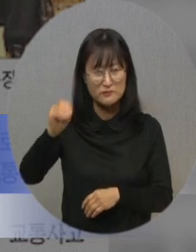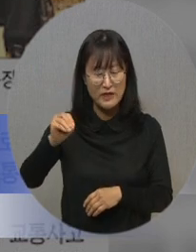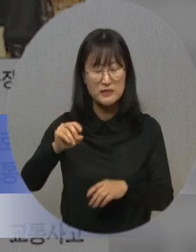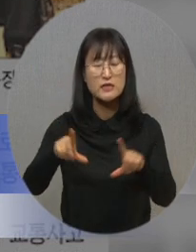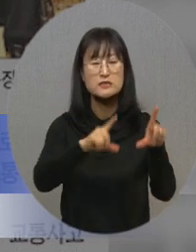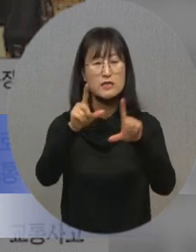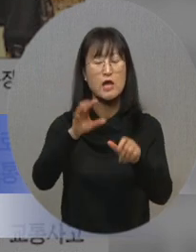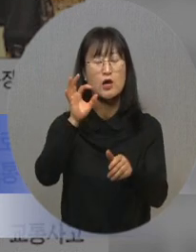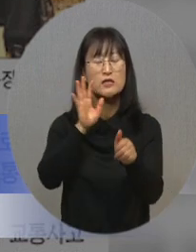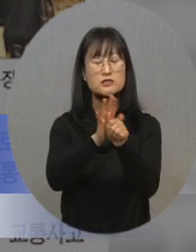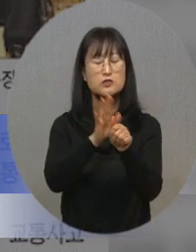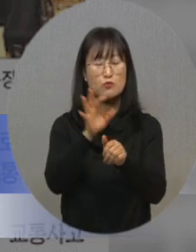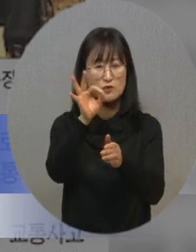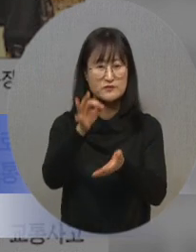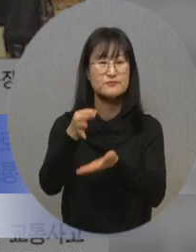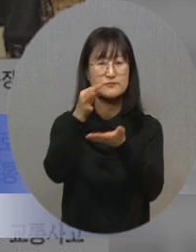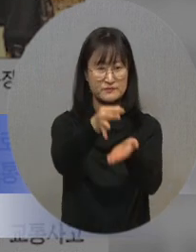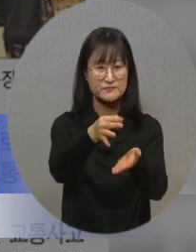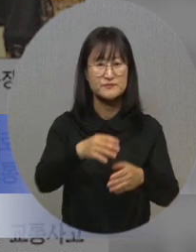지원금이